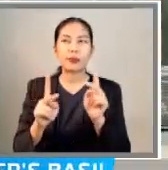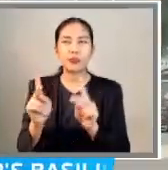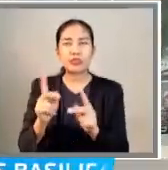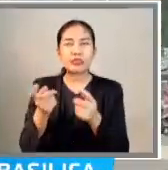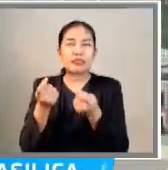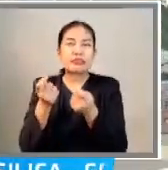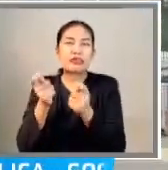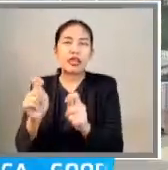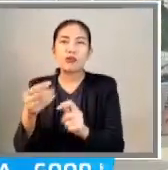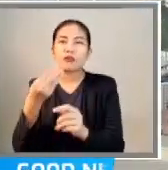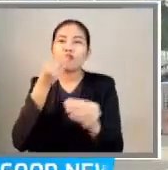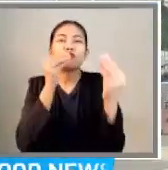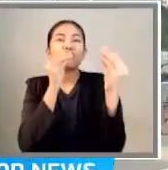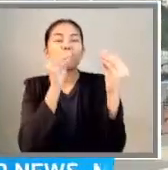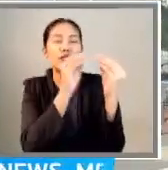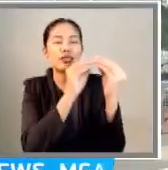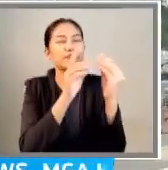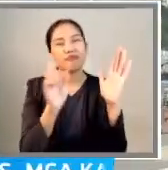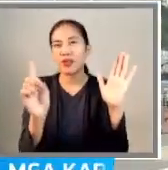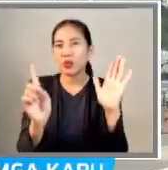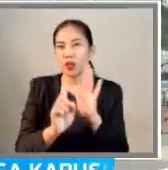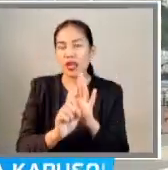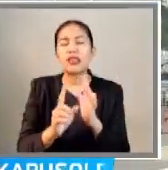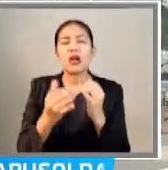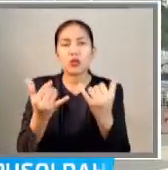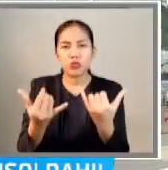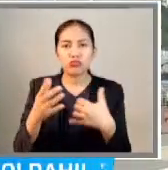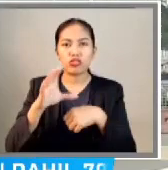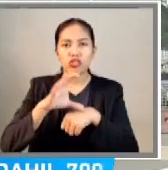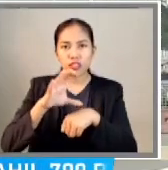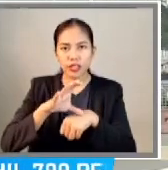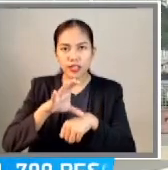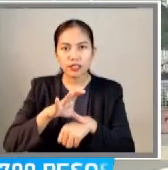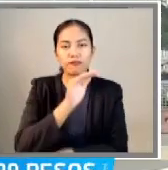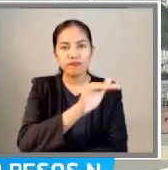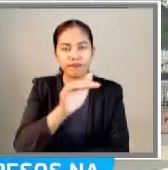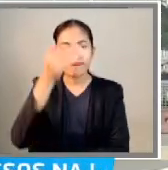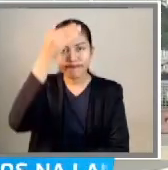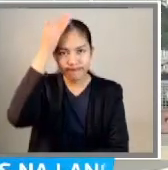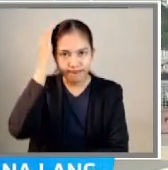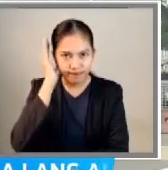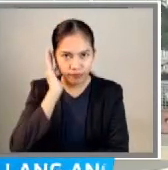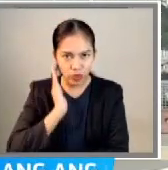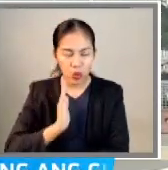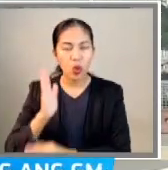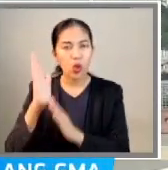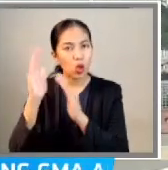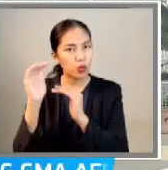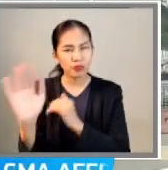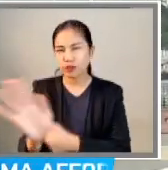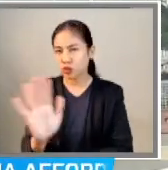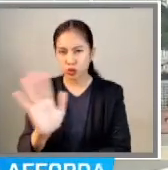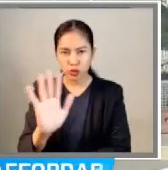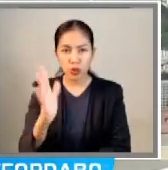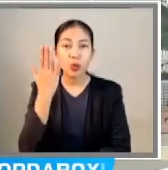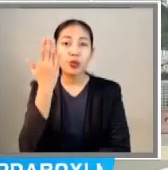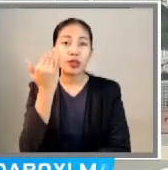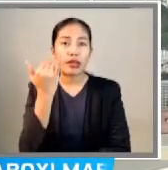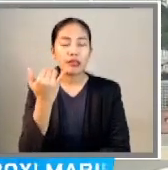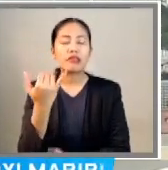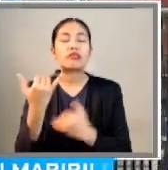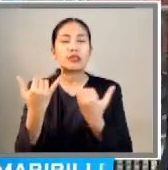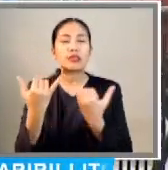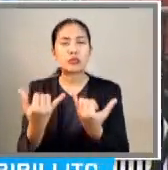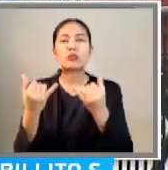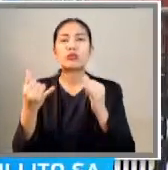Talagang matindi ang pakiusap po ng Quiapo Church na sana wag pong magtangka na ganun dahil nasa gitna pa rin po tayo ng